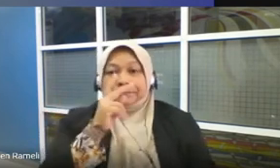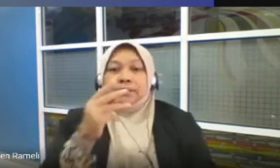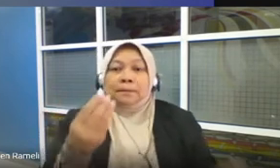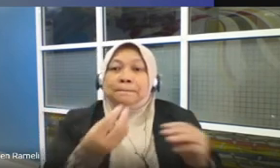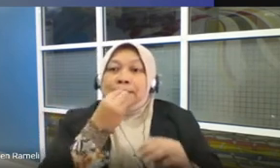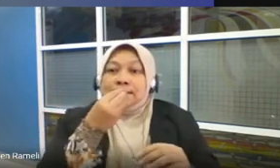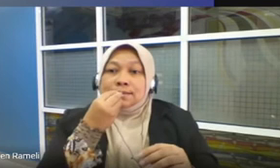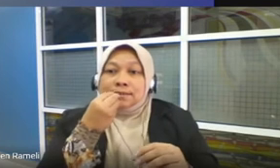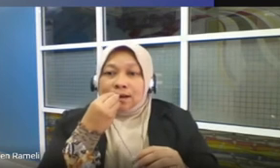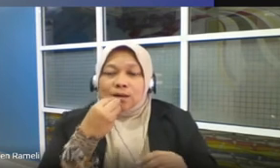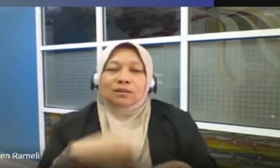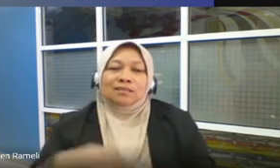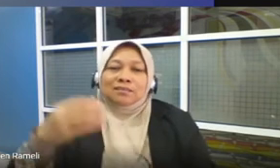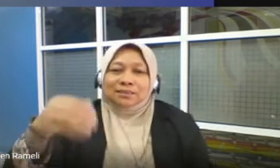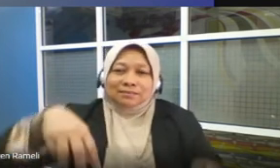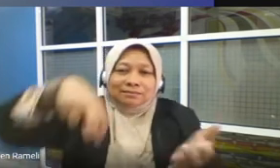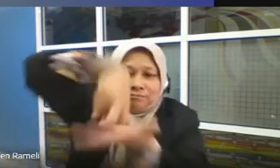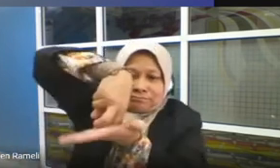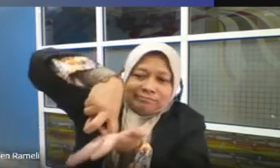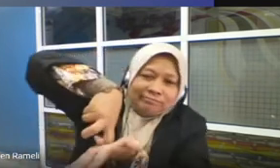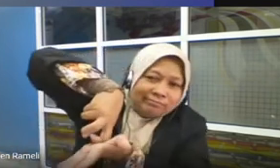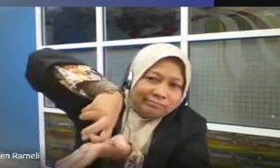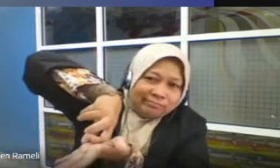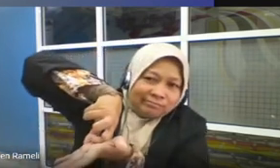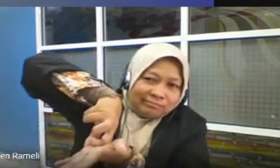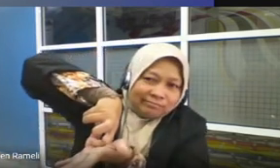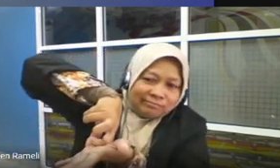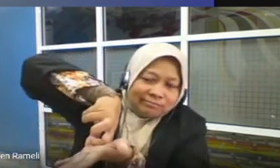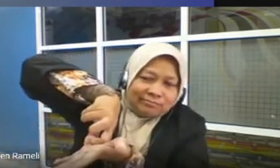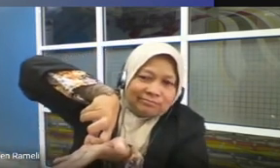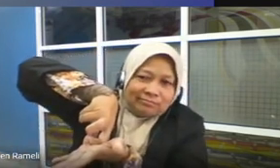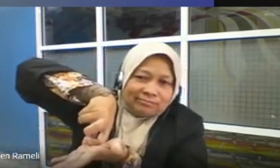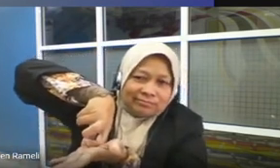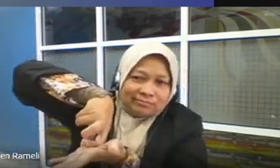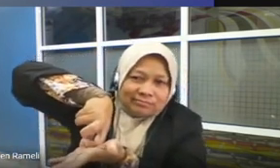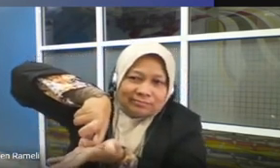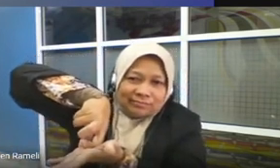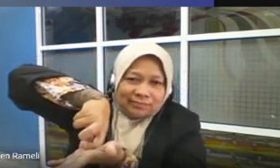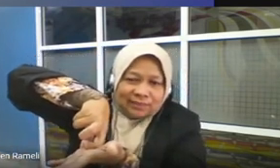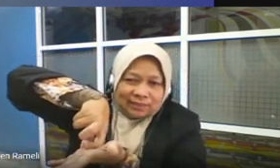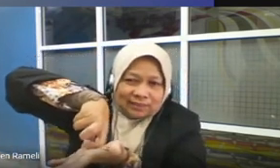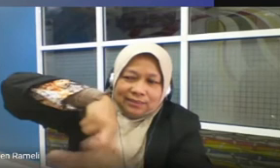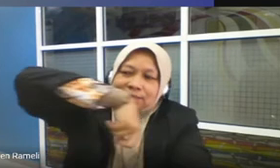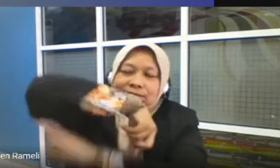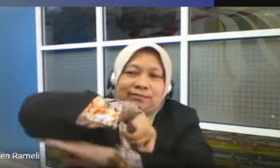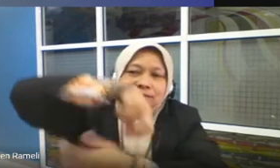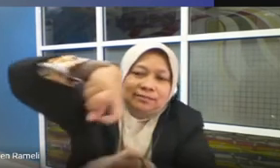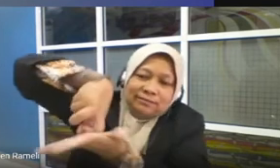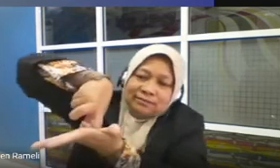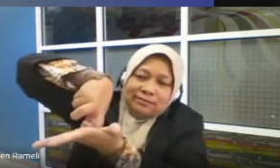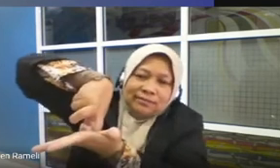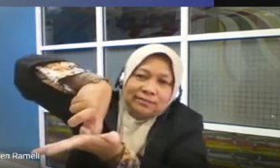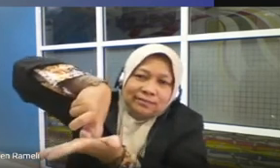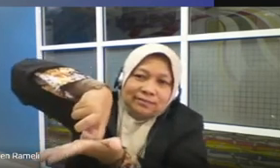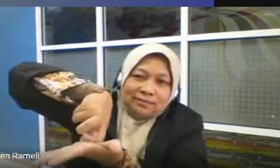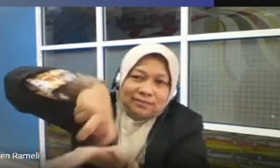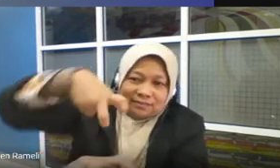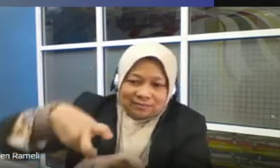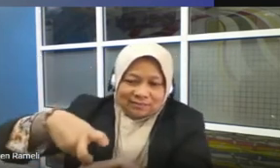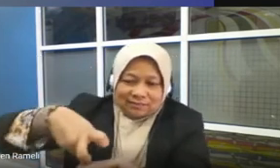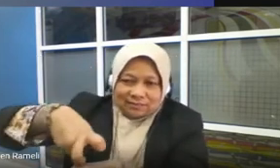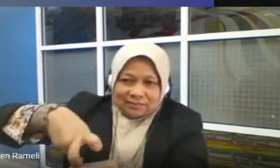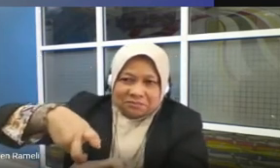makan, dekat kerusi tu, dekat kerusi meja makan tu, kita buat kaki macam ni. Ataupun dan kita duduk macam ni. Betul. Okey.